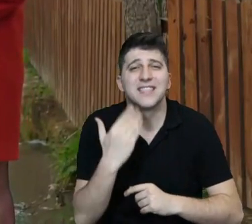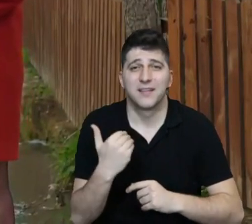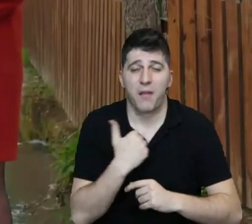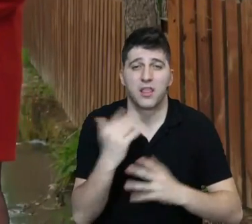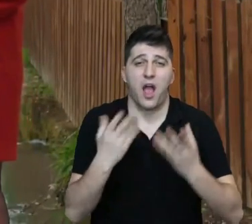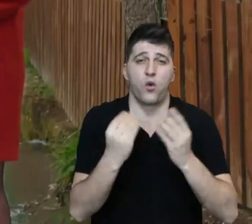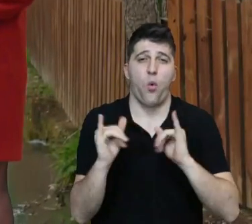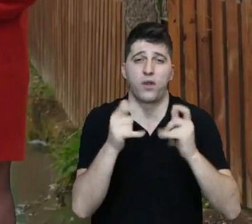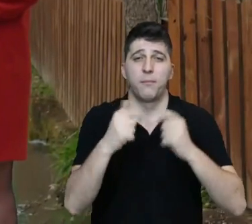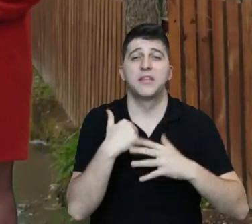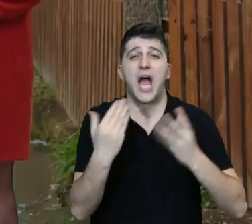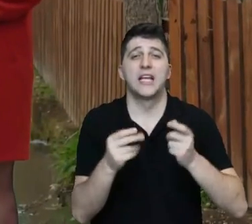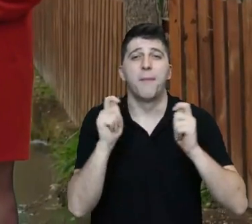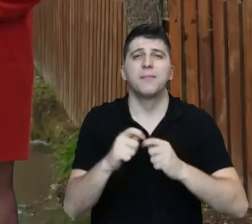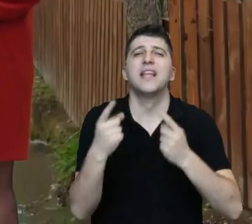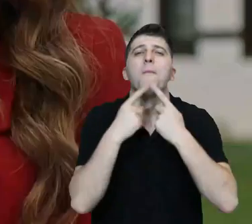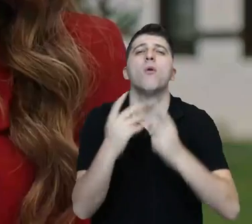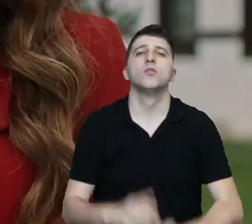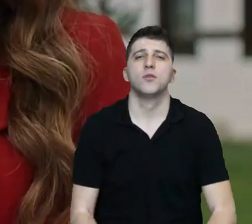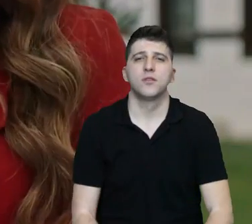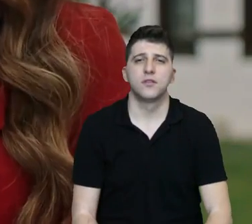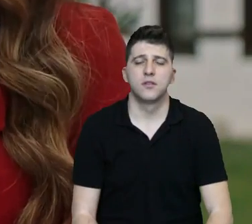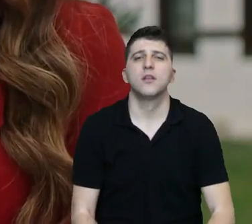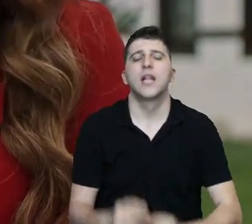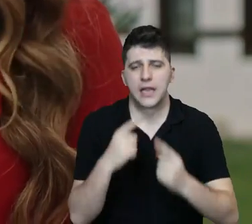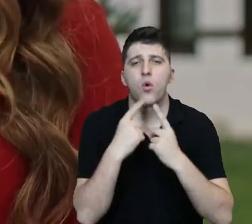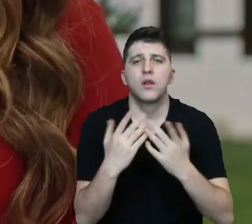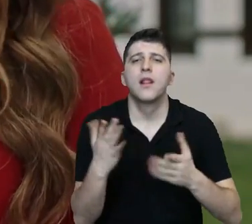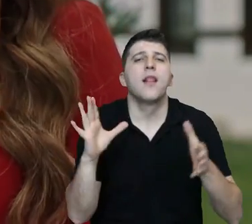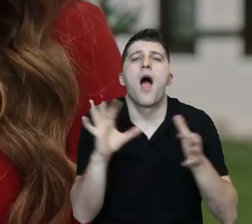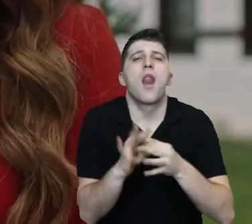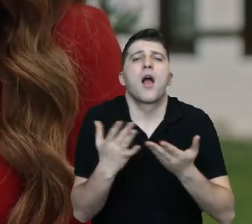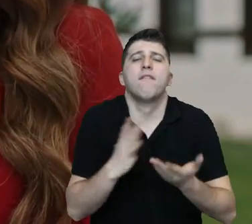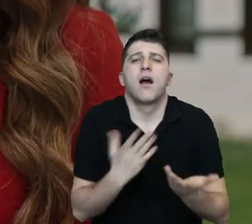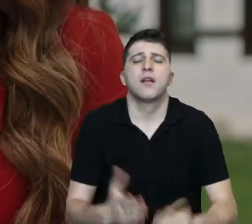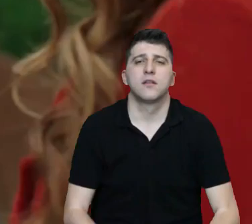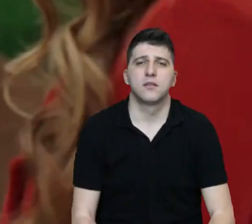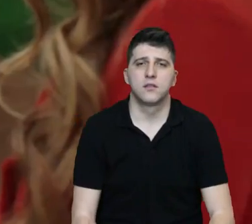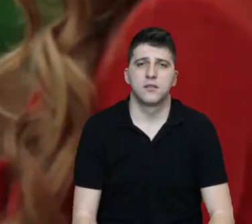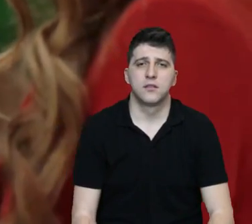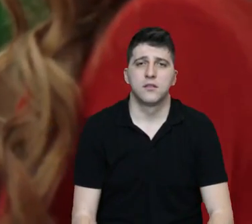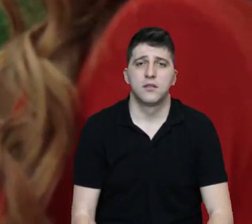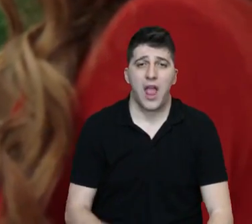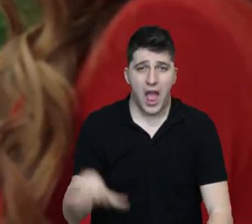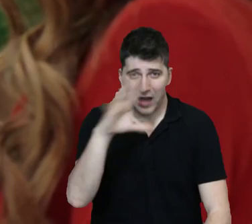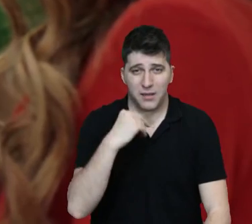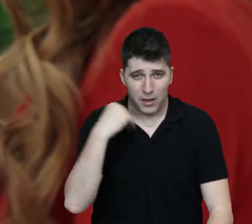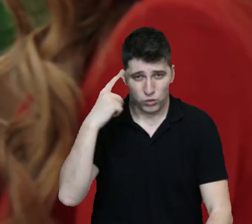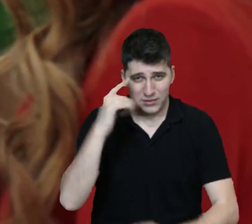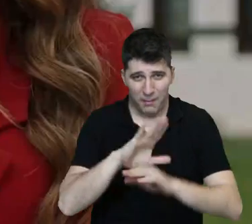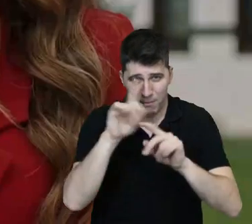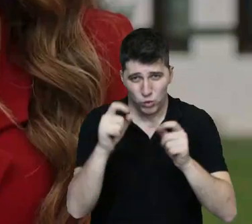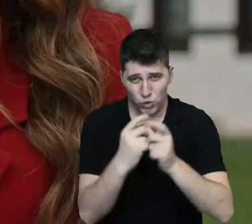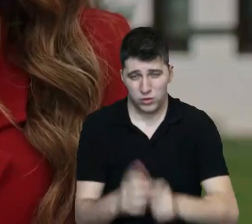ben daha iyi oynardım, orayı ben daha iyi yapardım demiyor muydu? Diyordu da ne alakası var yani şimdi? Her şeyi ben düşüneyim tamam mı